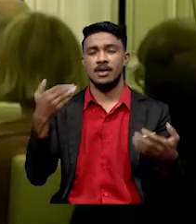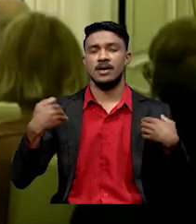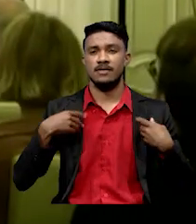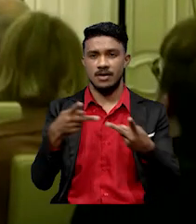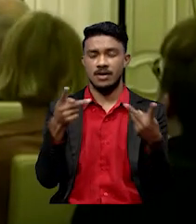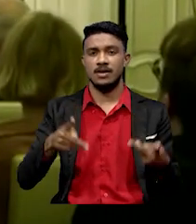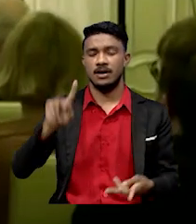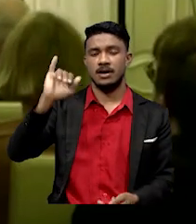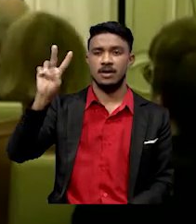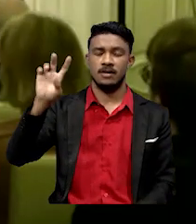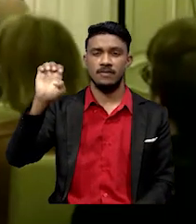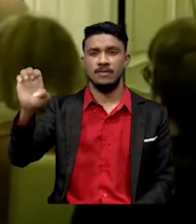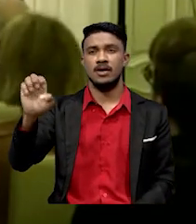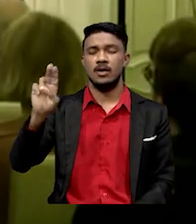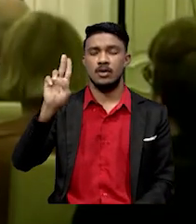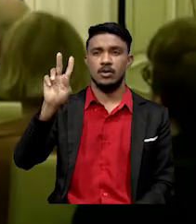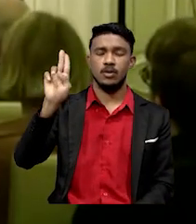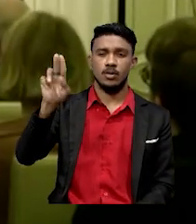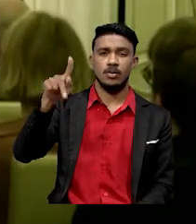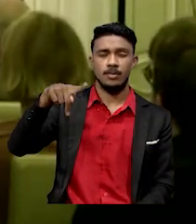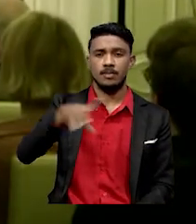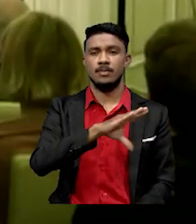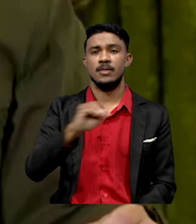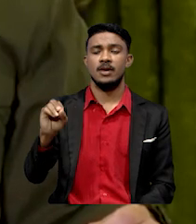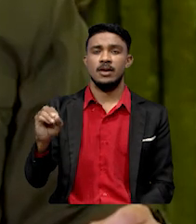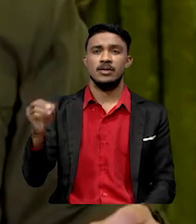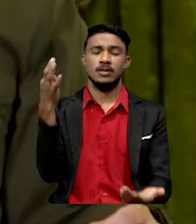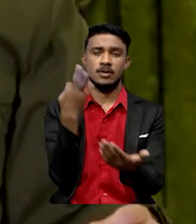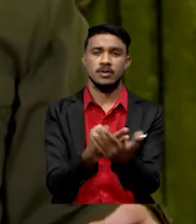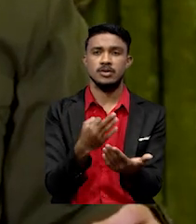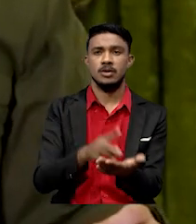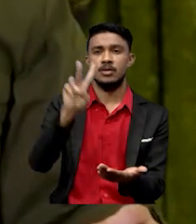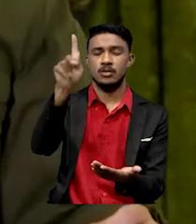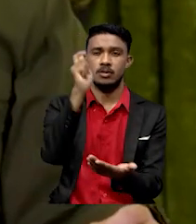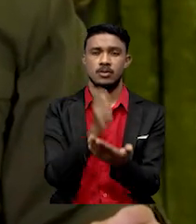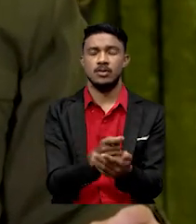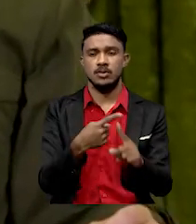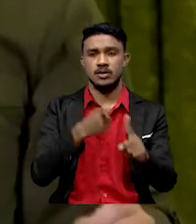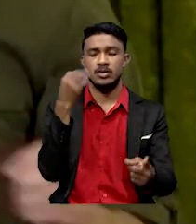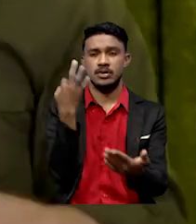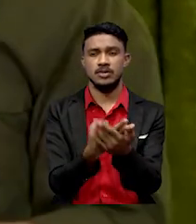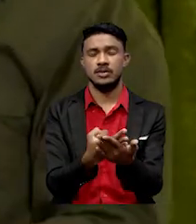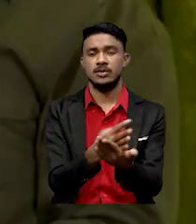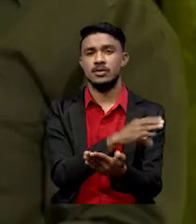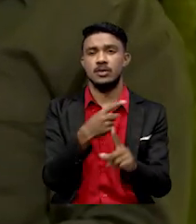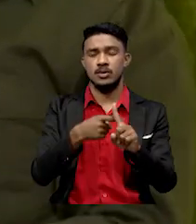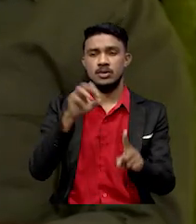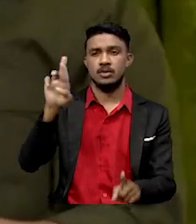en cuanto Unión Europea bando ona euro ho milan gronulu husi comercio nian, inclui carvaun Rusia.